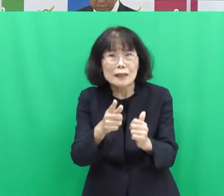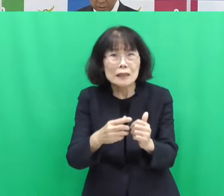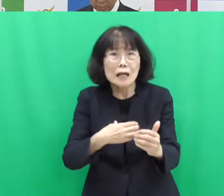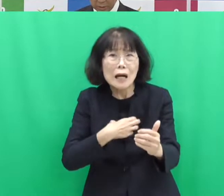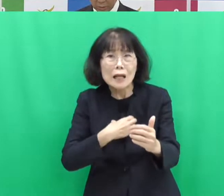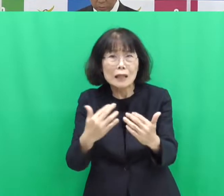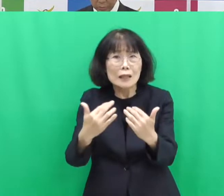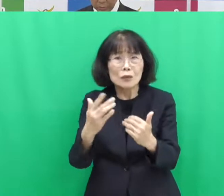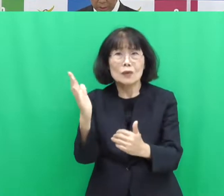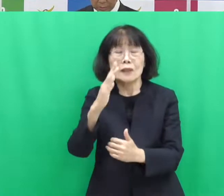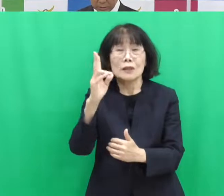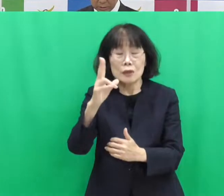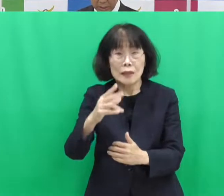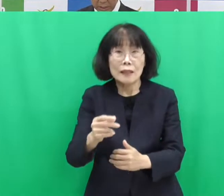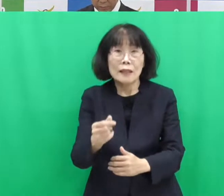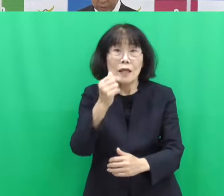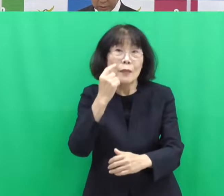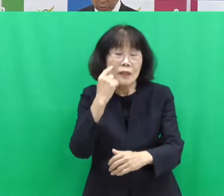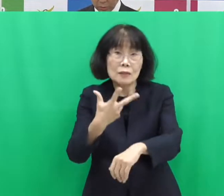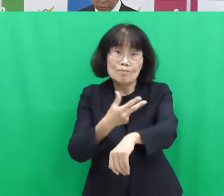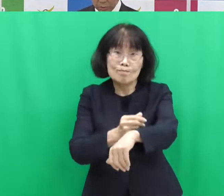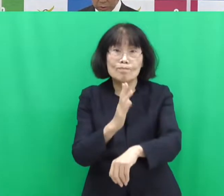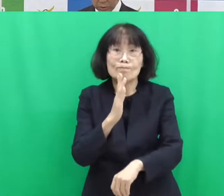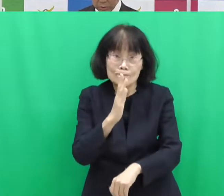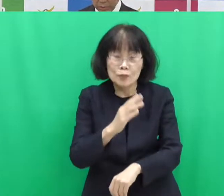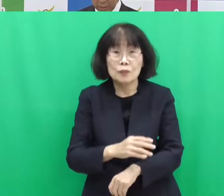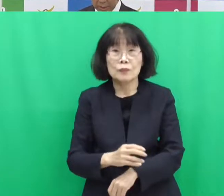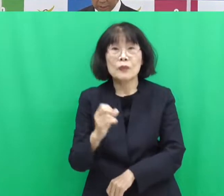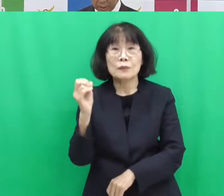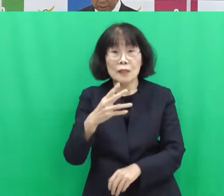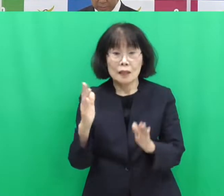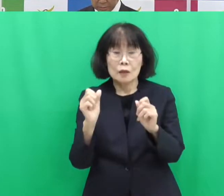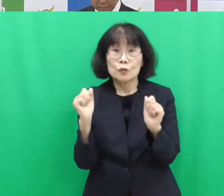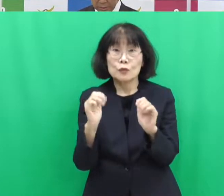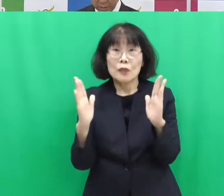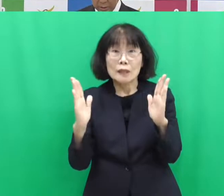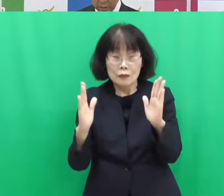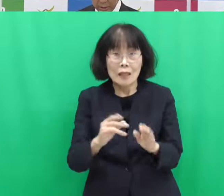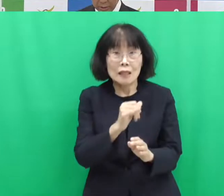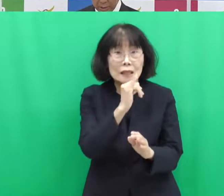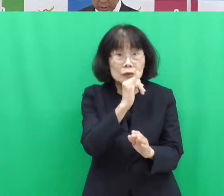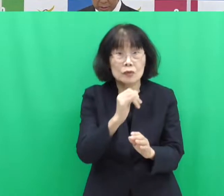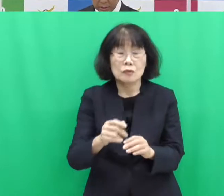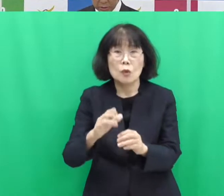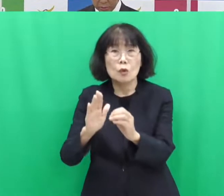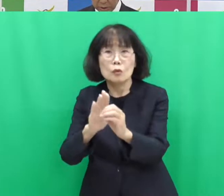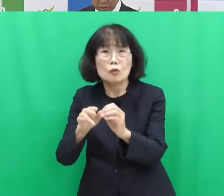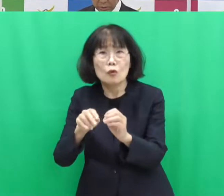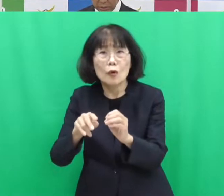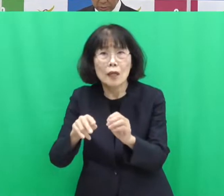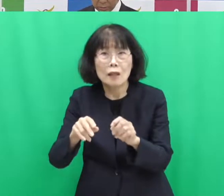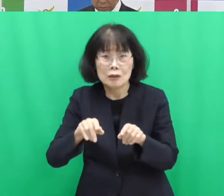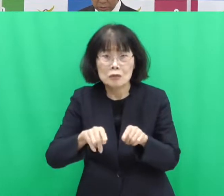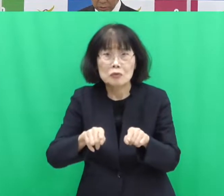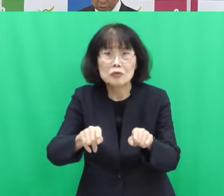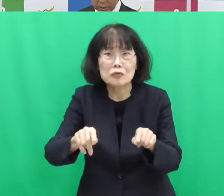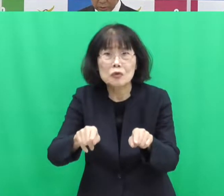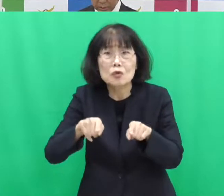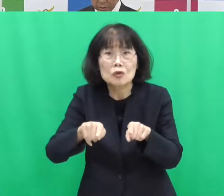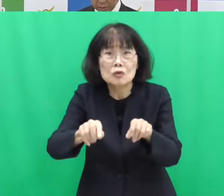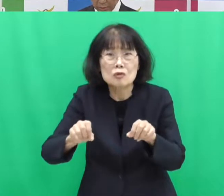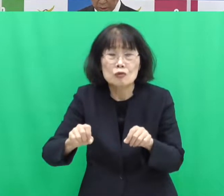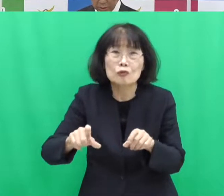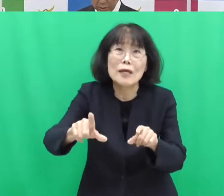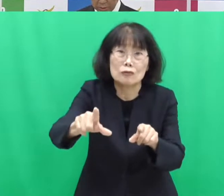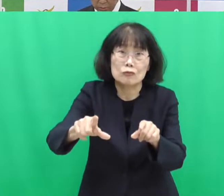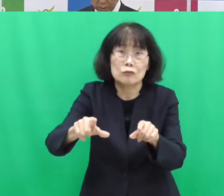します。またこの冬は季節性インフルエンザとの同時流行も懸念されています。定期接種の対象である65歳以上